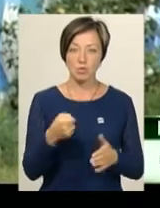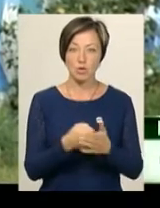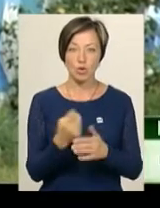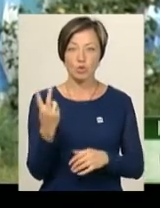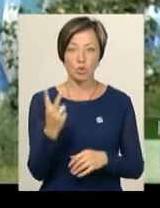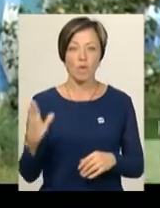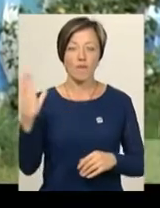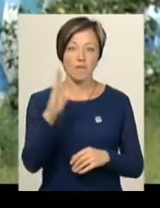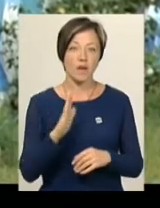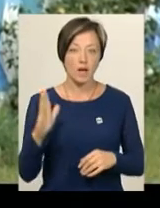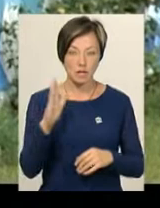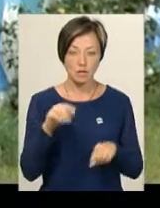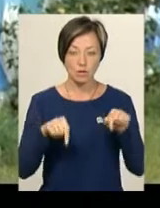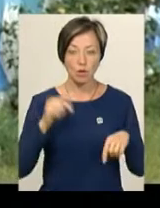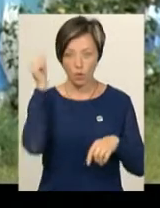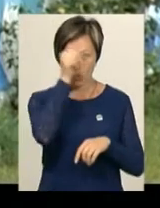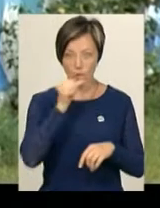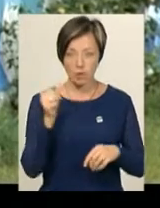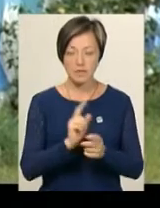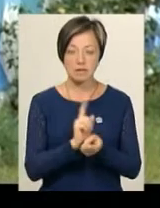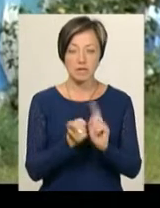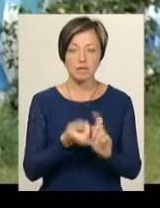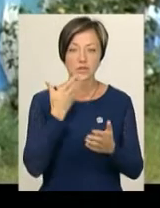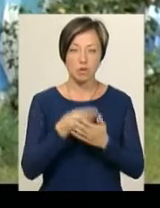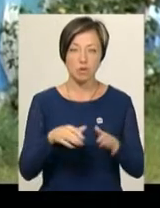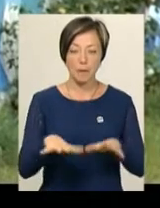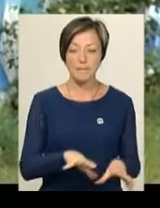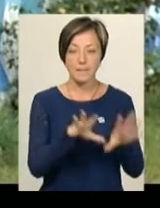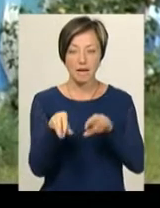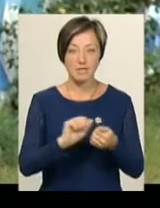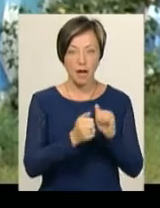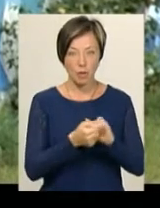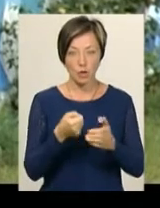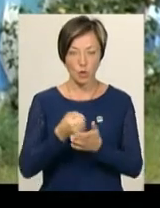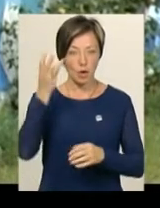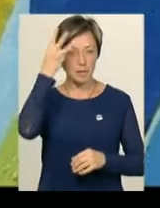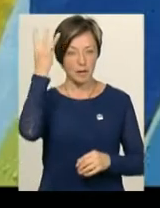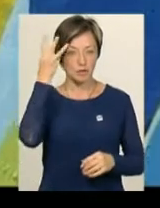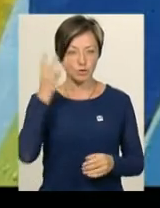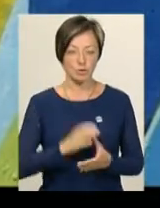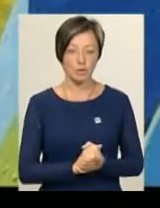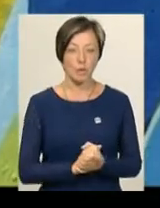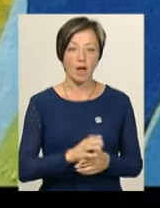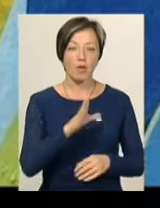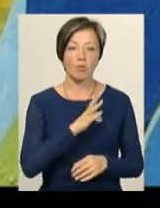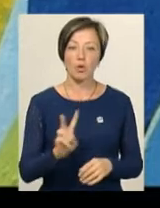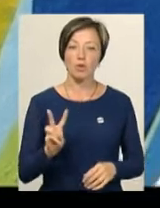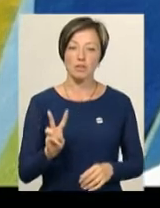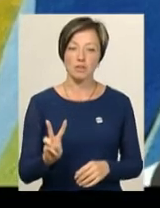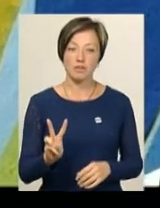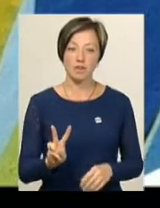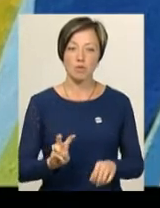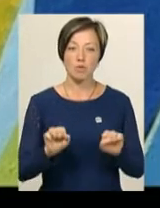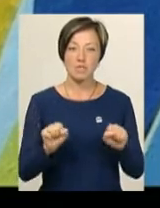до 2 вересня. Цього року він змінив свою локацію, переїхав з Кам'янця-Подільського до Хмельницького. Було дві можливості – закривати